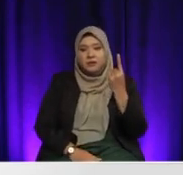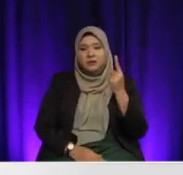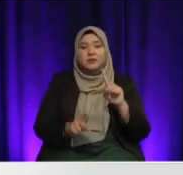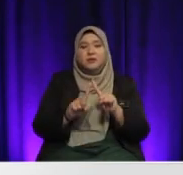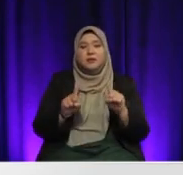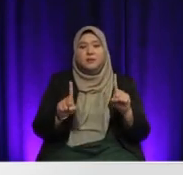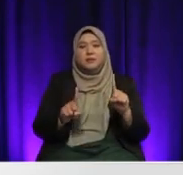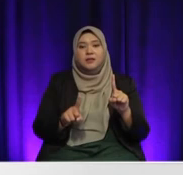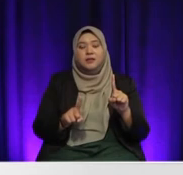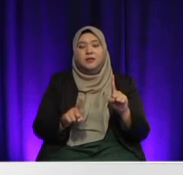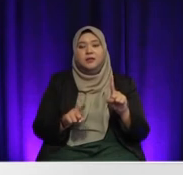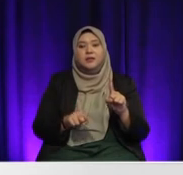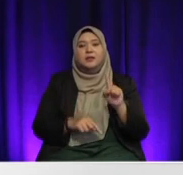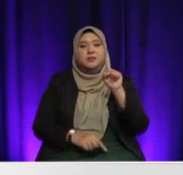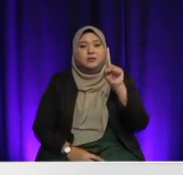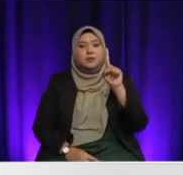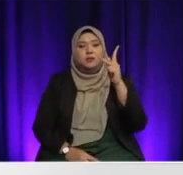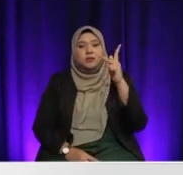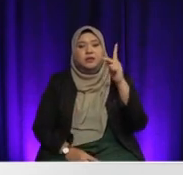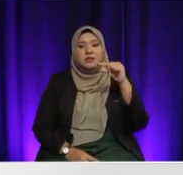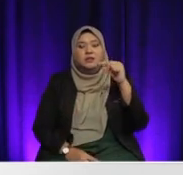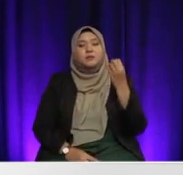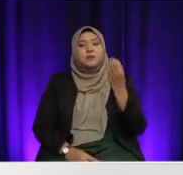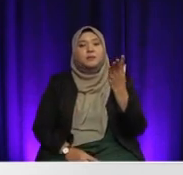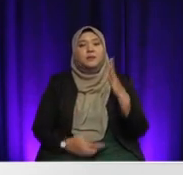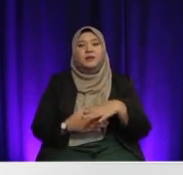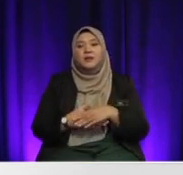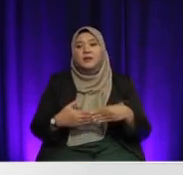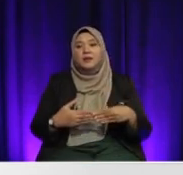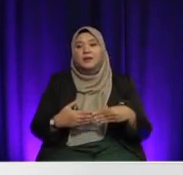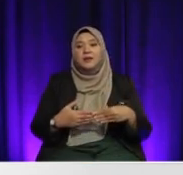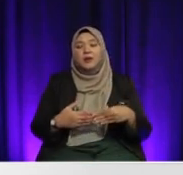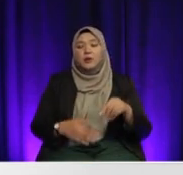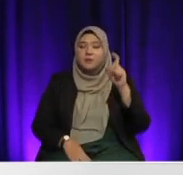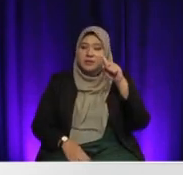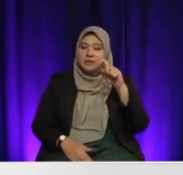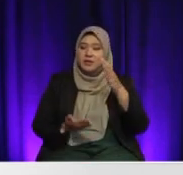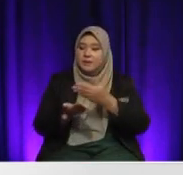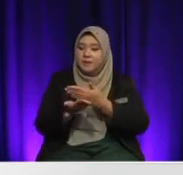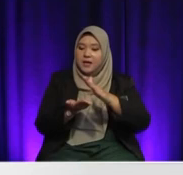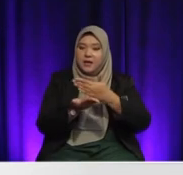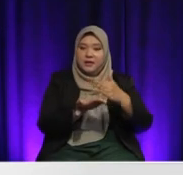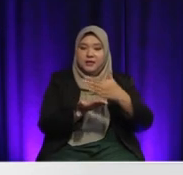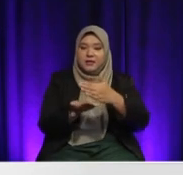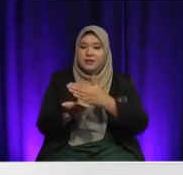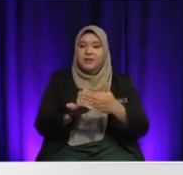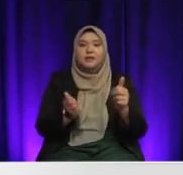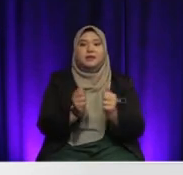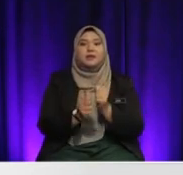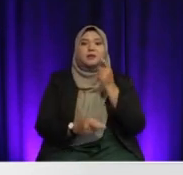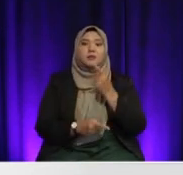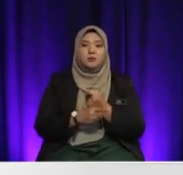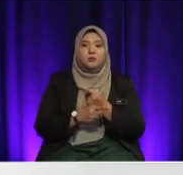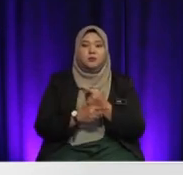RM1.20 juga. Okey, betul. Baik. Dan akhir sekali Atika untuk garam. Garam penggunaan 40 gram,